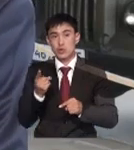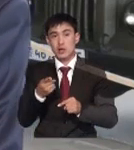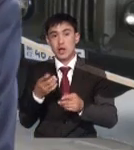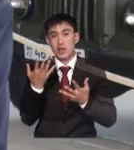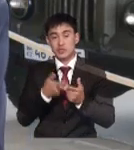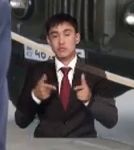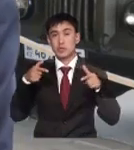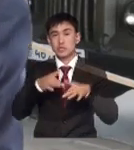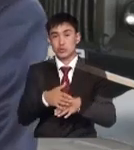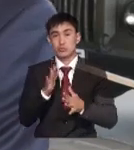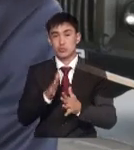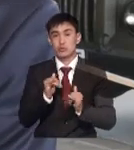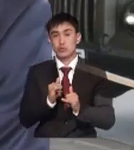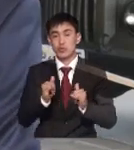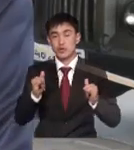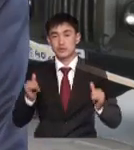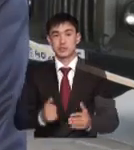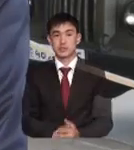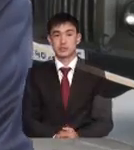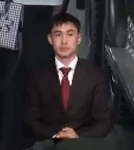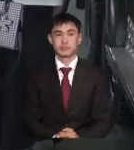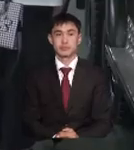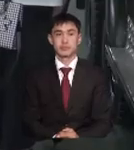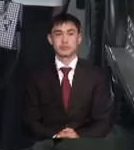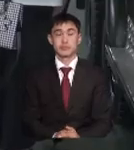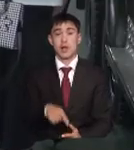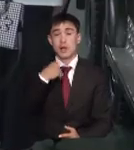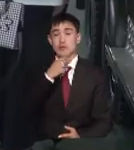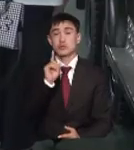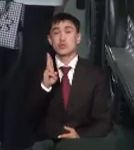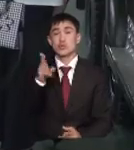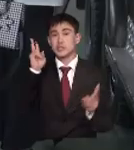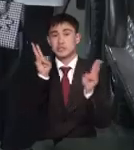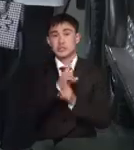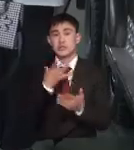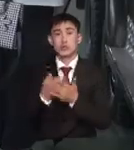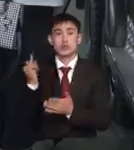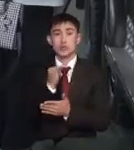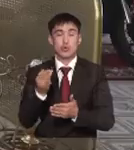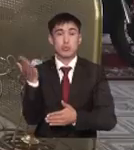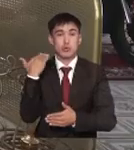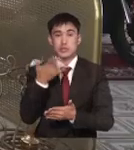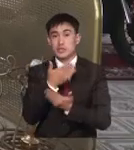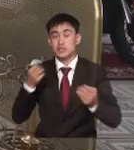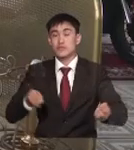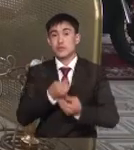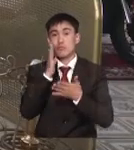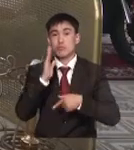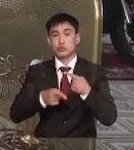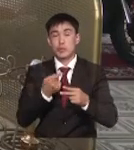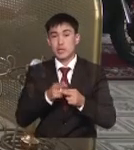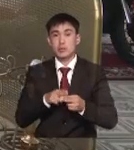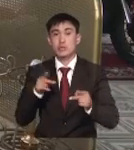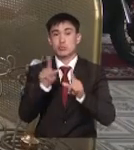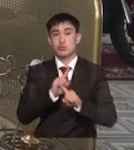количество посетителе здесь будет увеличиваться говорят что у тех кто не знает свою историю и прошлое нет светлого будущего а потому